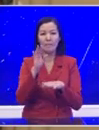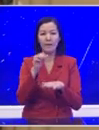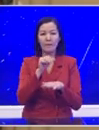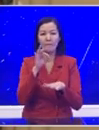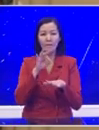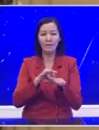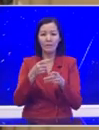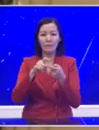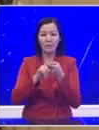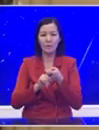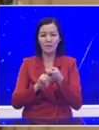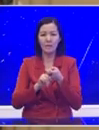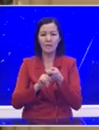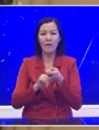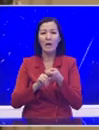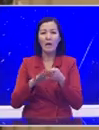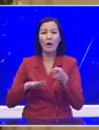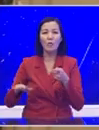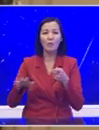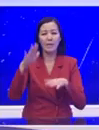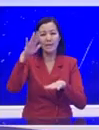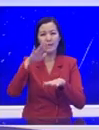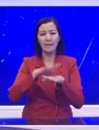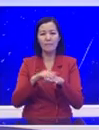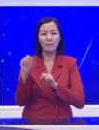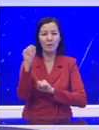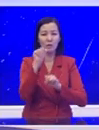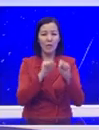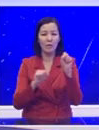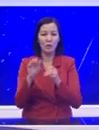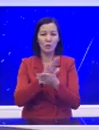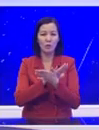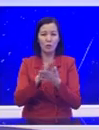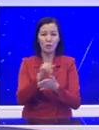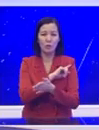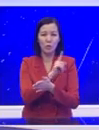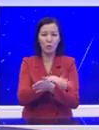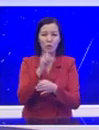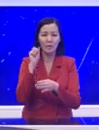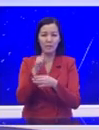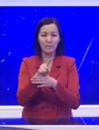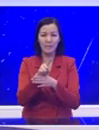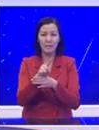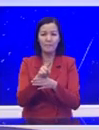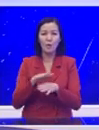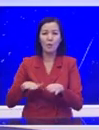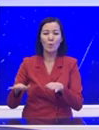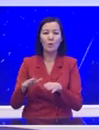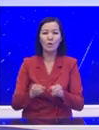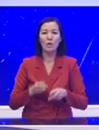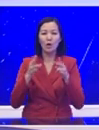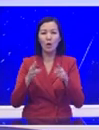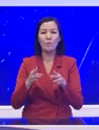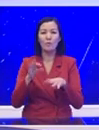Амандық Баталов індет анықталған аудан әкімдеріне дезинфекциялау шараларын күшейтуді тапсырды. Айта кетейік, өңірде